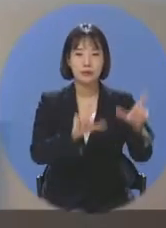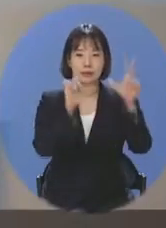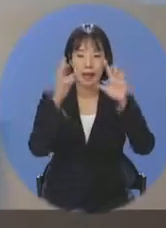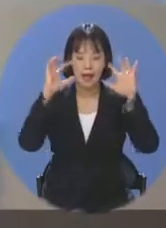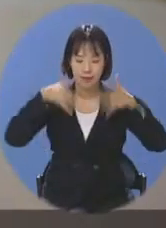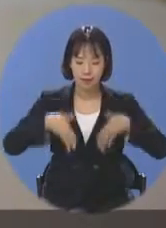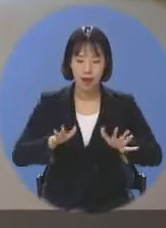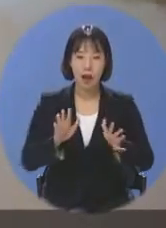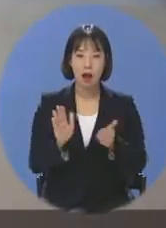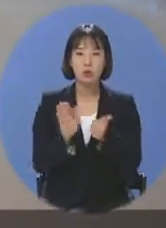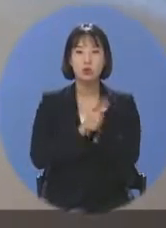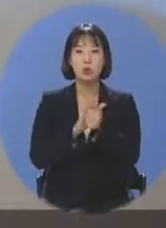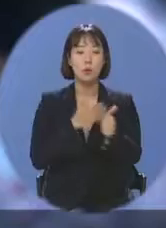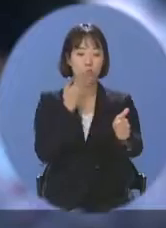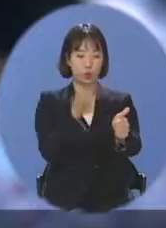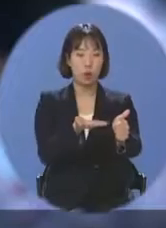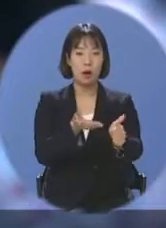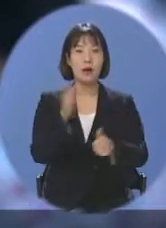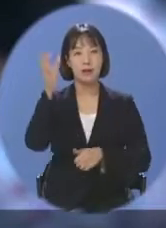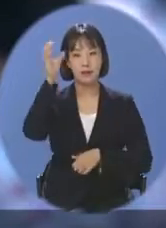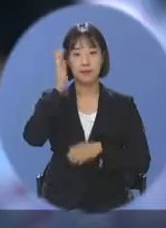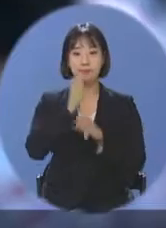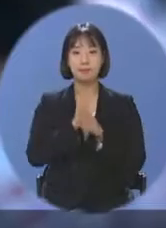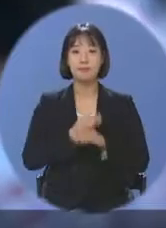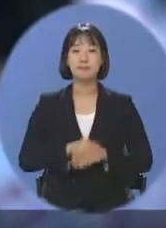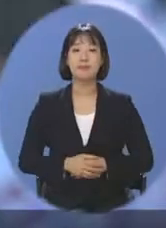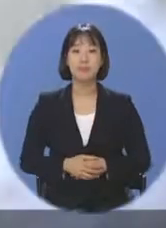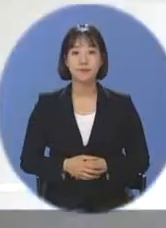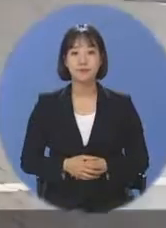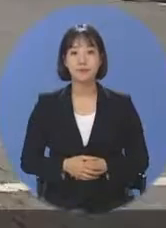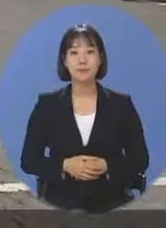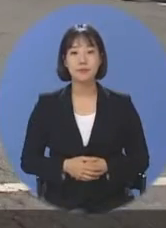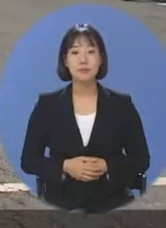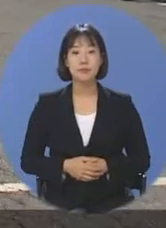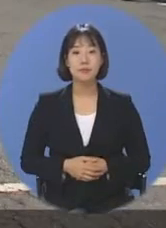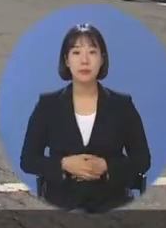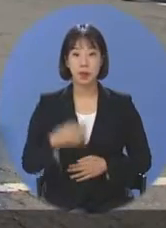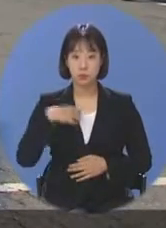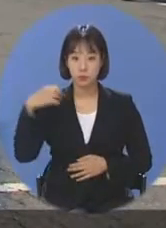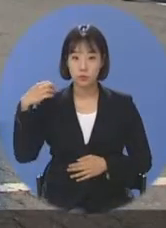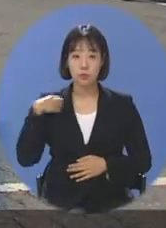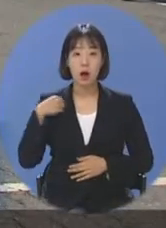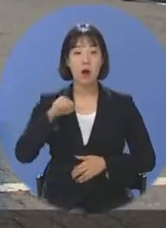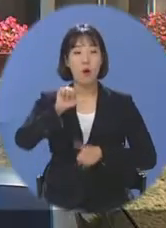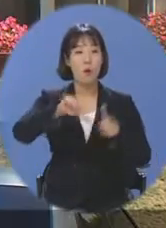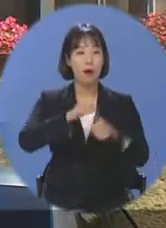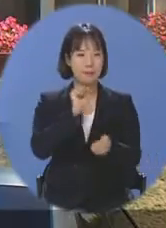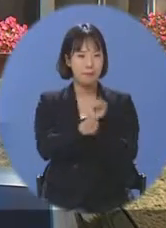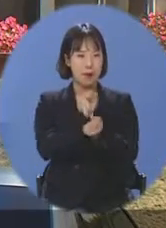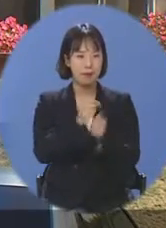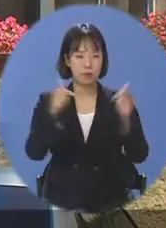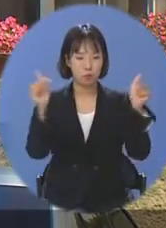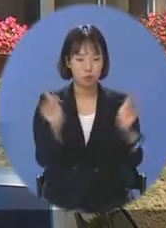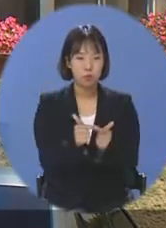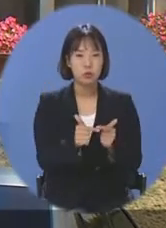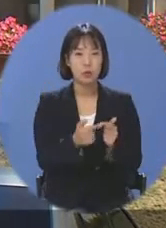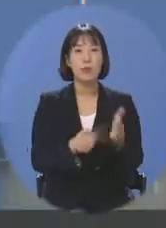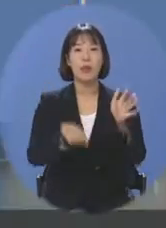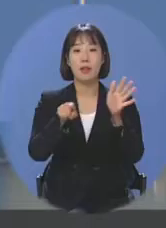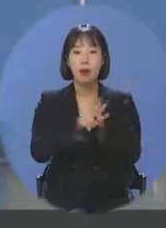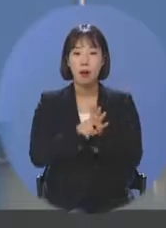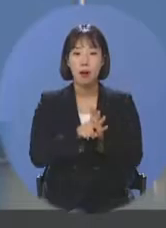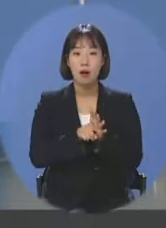산후조리 서비스가 제공될 수 있을 것으로 기대를 모으고 있습니다. 무안군이 환경오염 방지와 미세먼지 발생을 줄이기